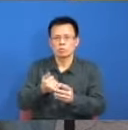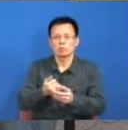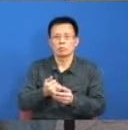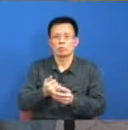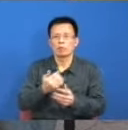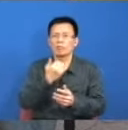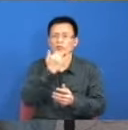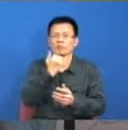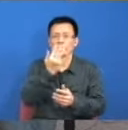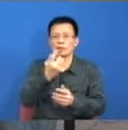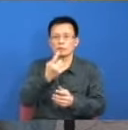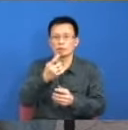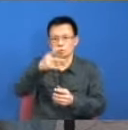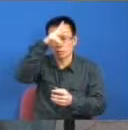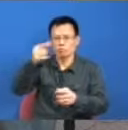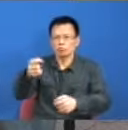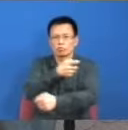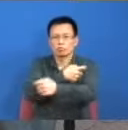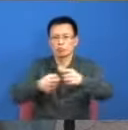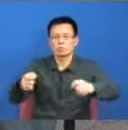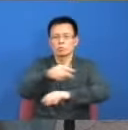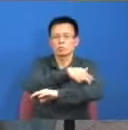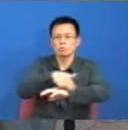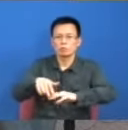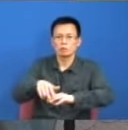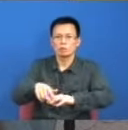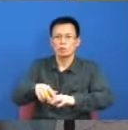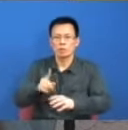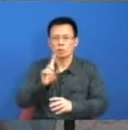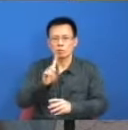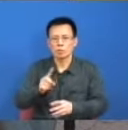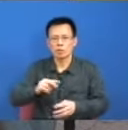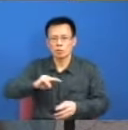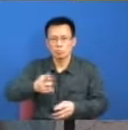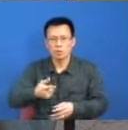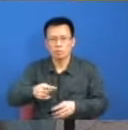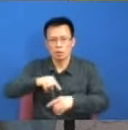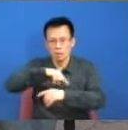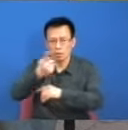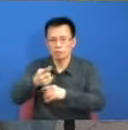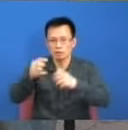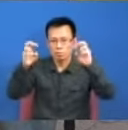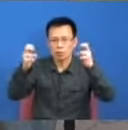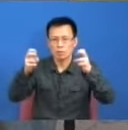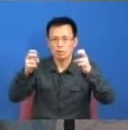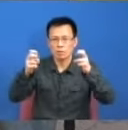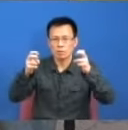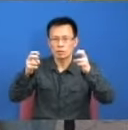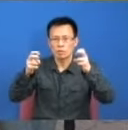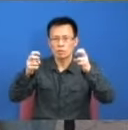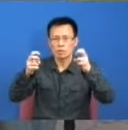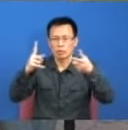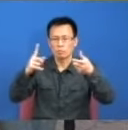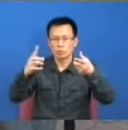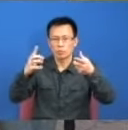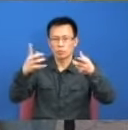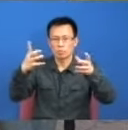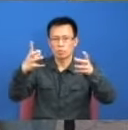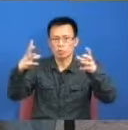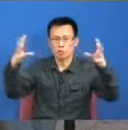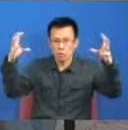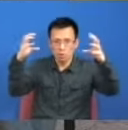反對這個這樣的財政預算案的時候，那為什麼大家會講到一些這樣，為什麼將個焦點是變了可能是這些